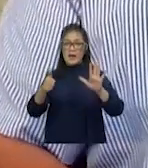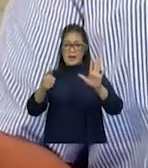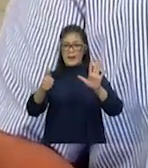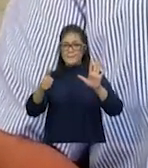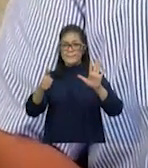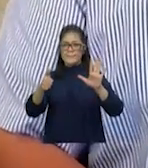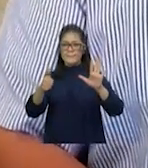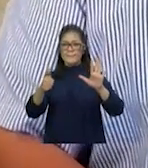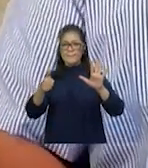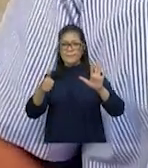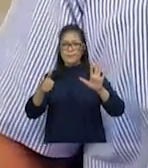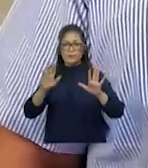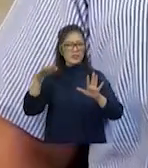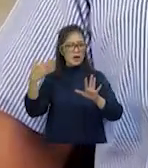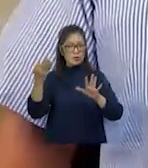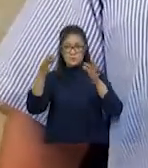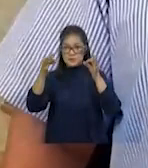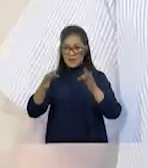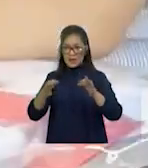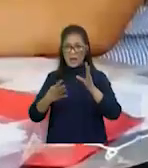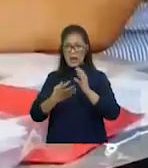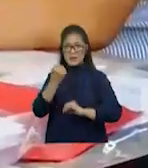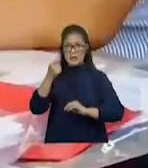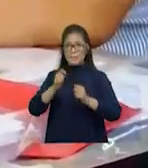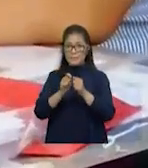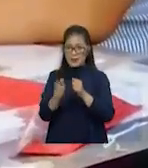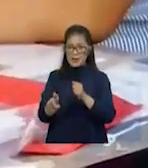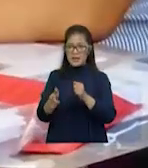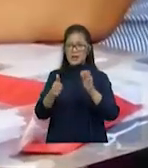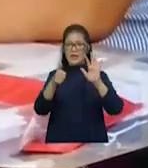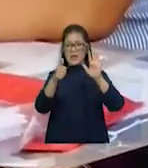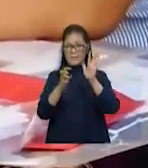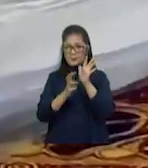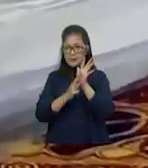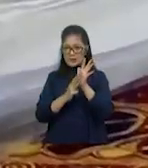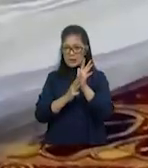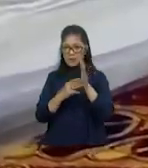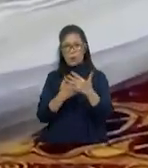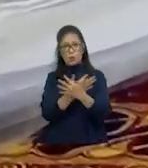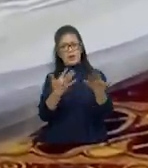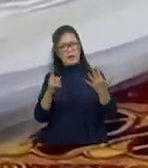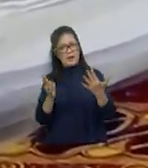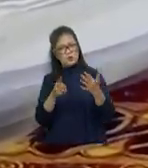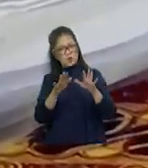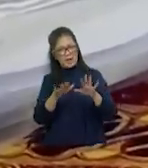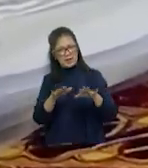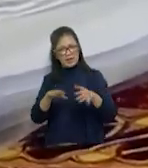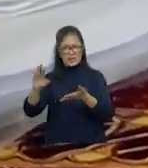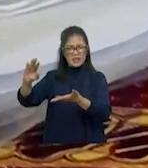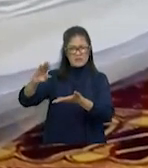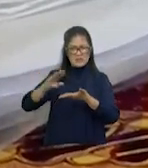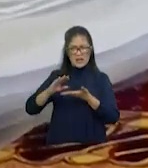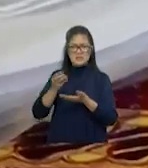6 tahun, dan denda 1 miliar. Warga diminta untuk berhati-hati dalam menginvestasikan uang serta tidak mudah percaya